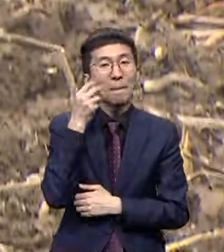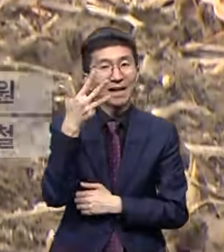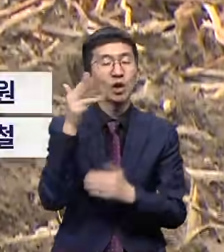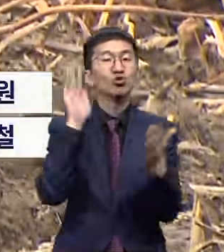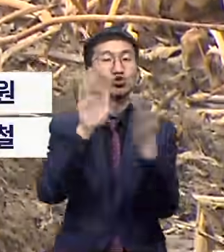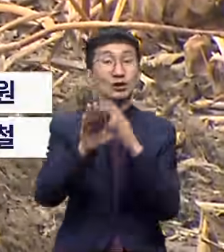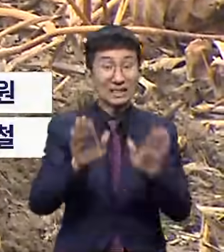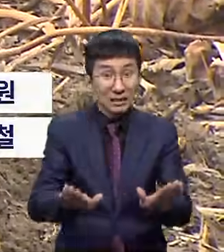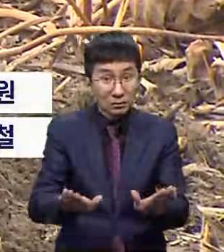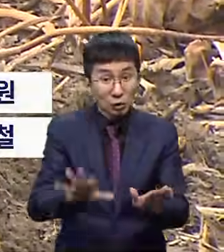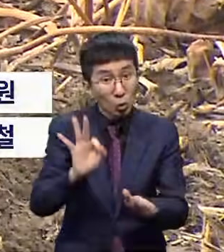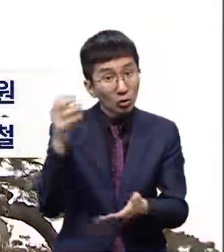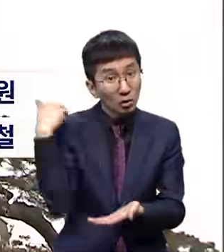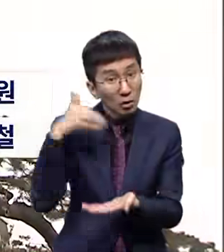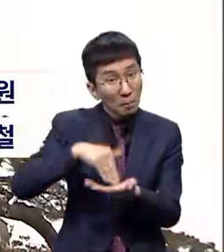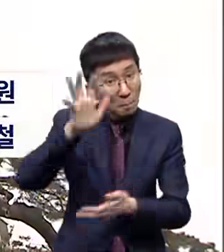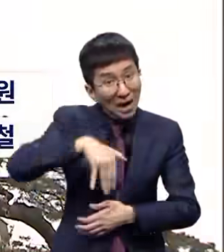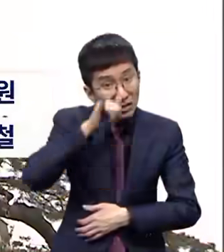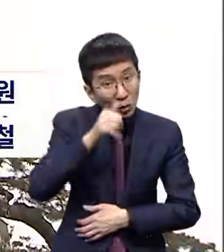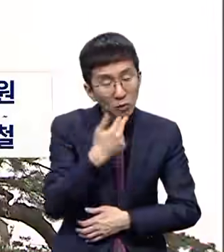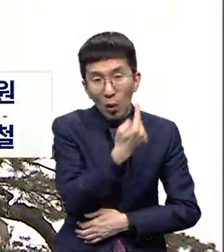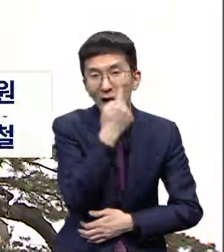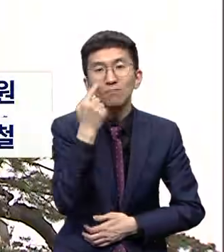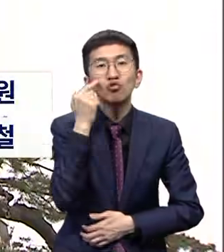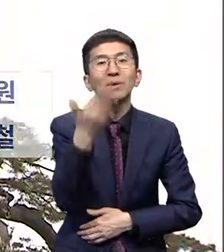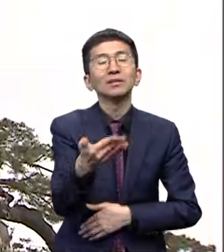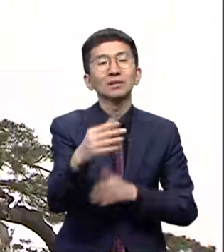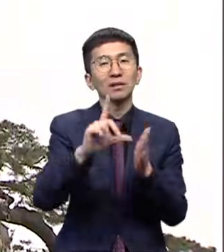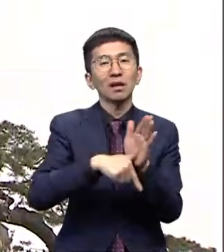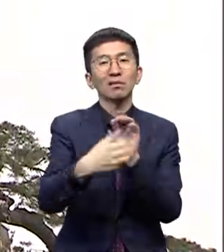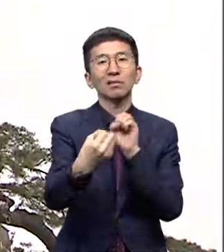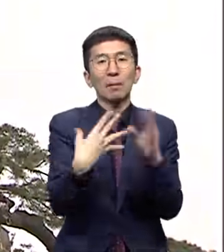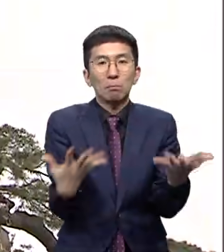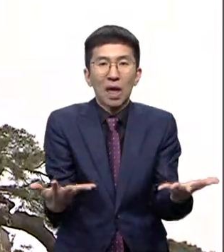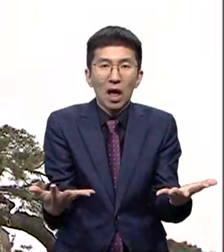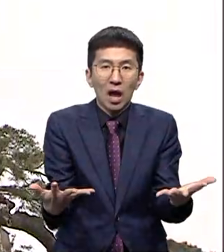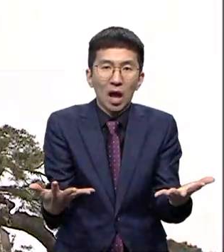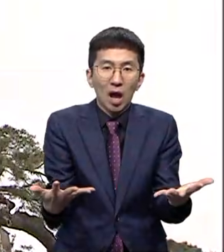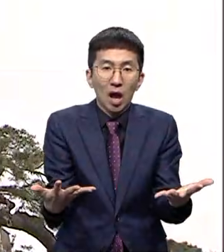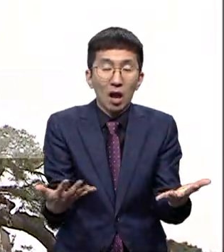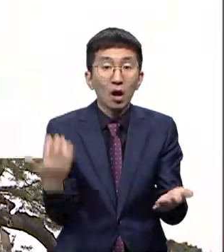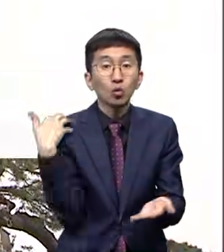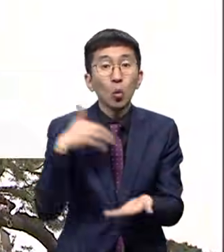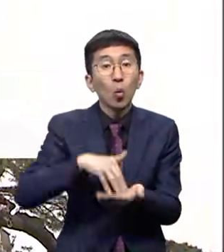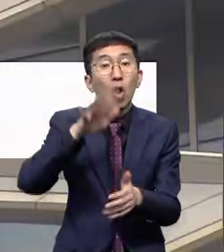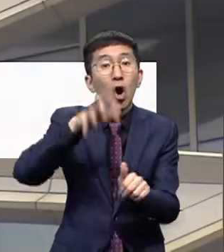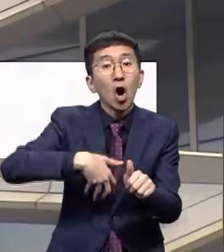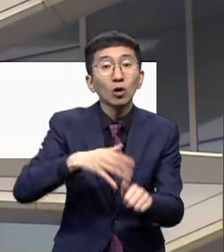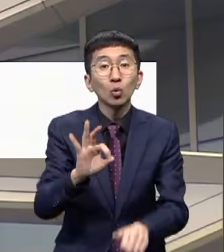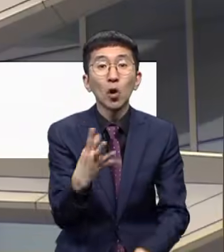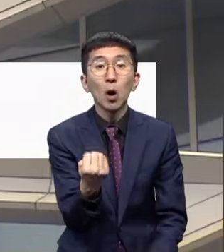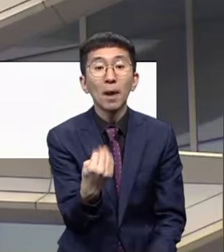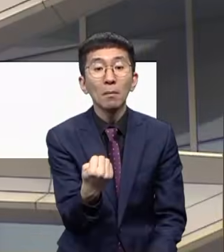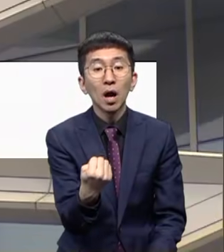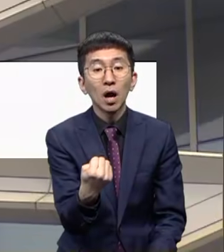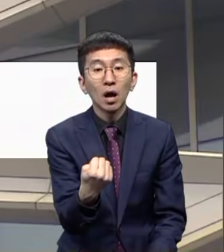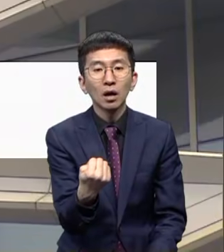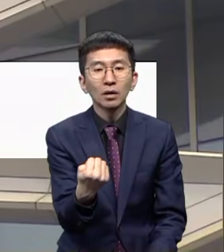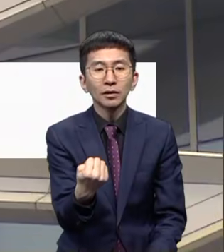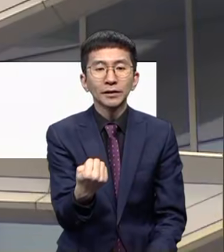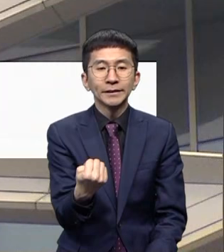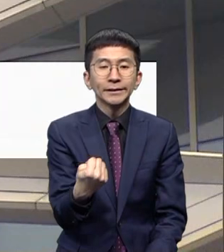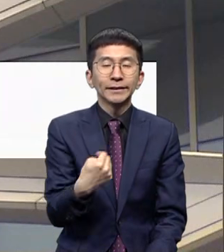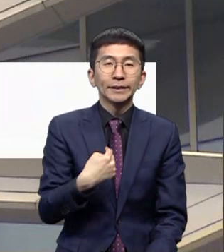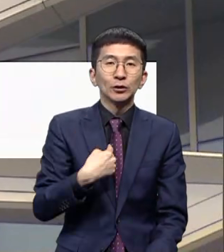지금 환수는 얼마나 됐을까 물었더니 막막한 답이 돌아왔습니다. 환수가 얼마나 됐는지 알 수 있을까요? 그거는